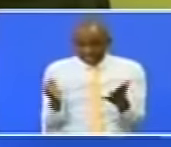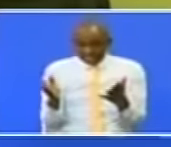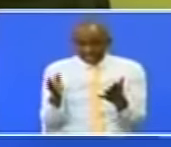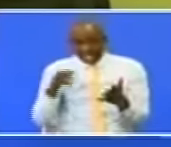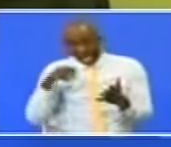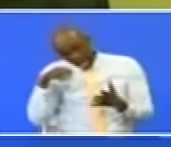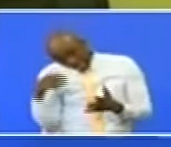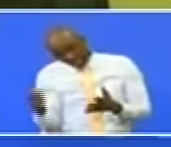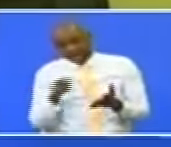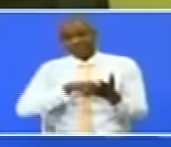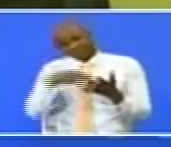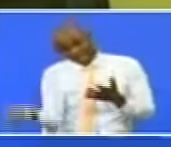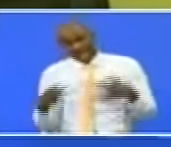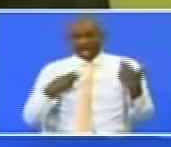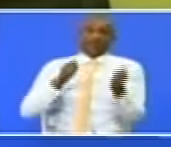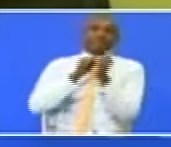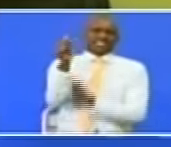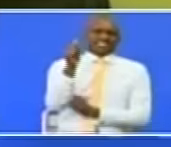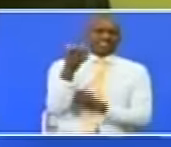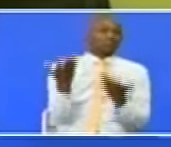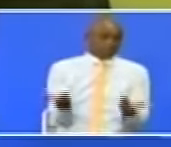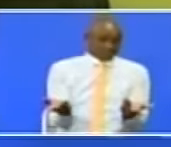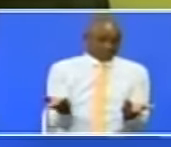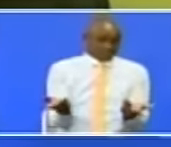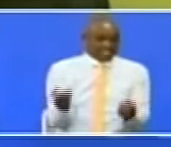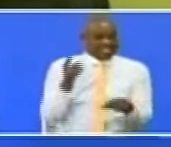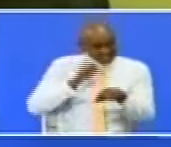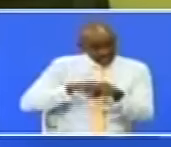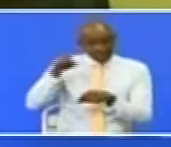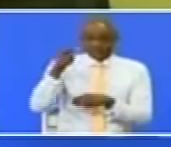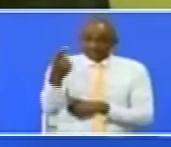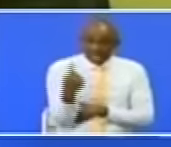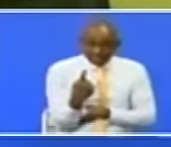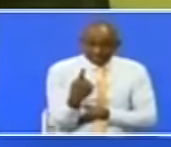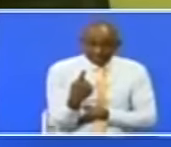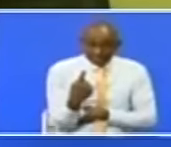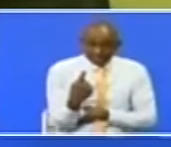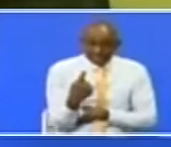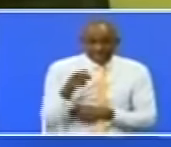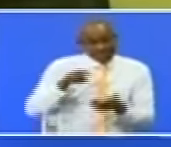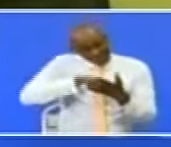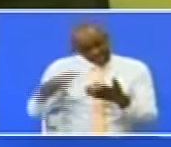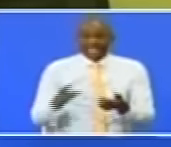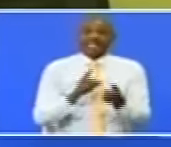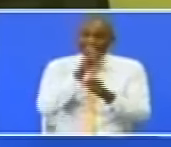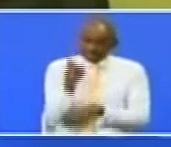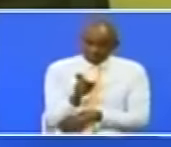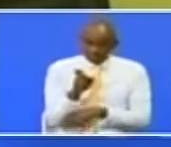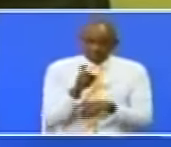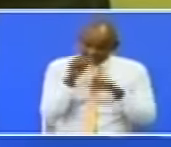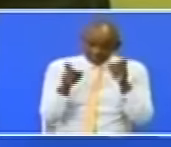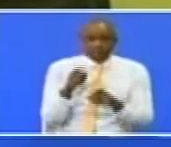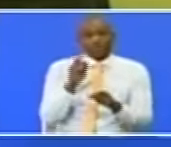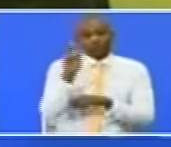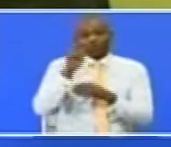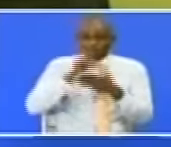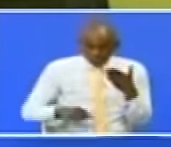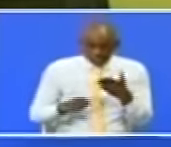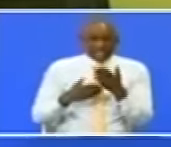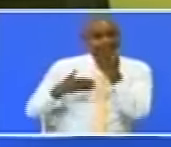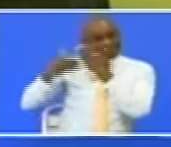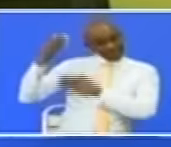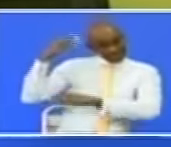also have those who fail the interview. When they come and fail the interview, we use the